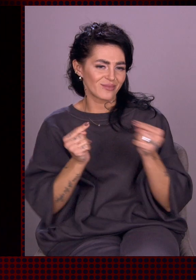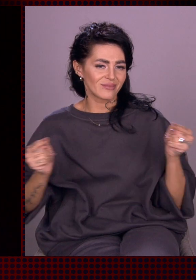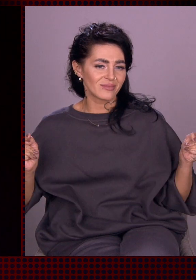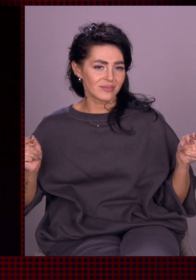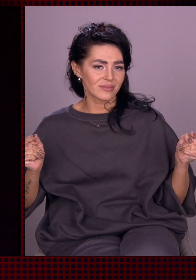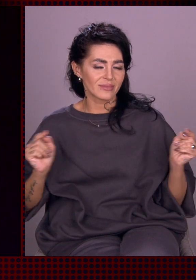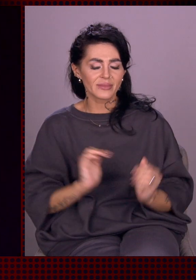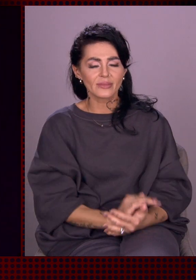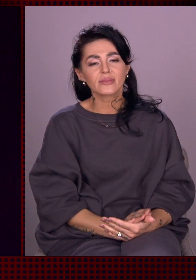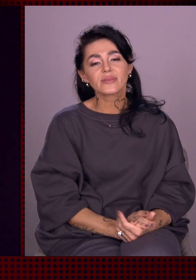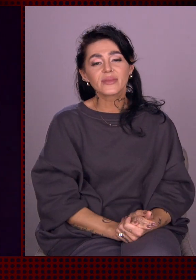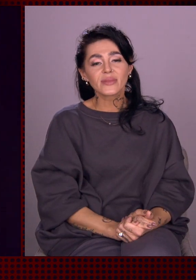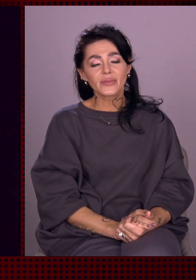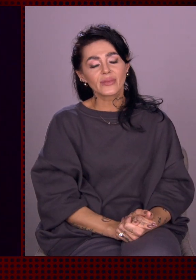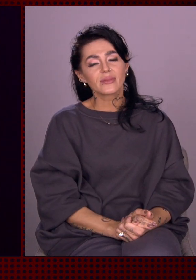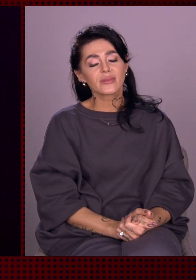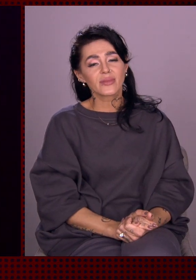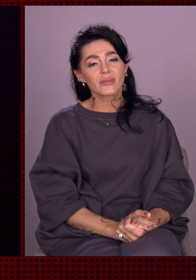пісні.